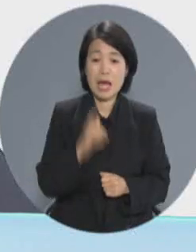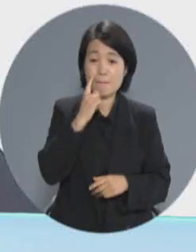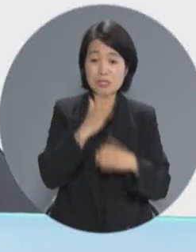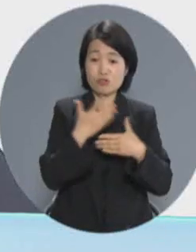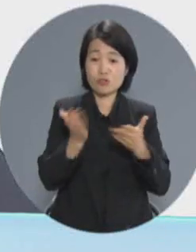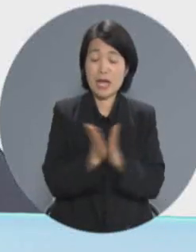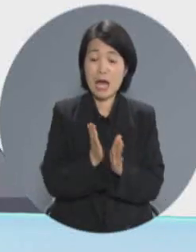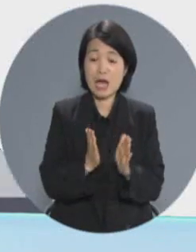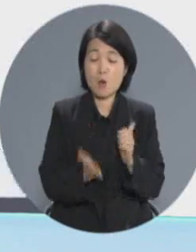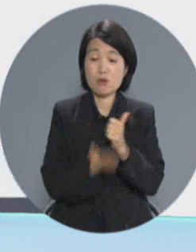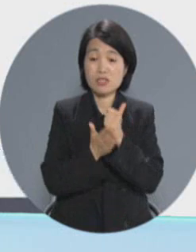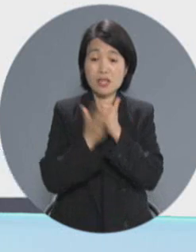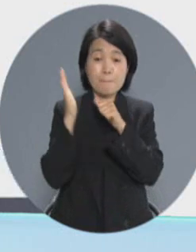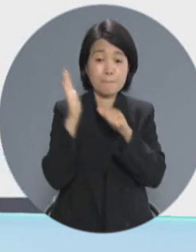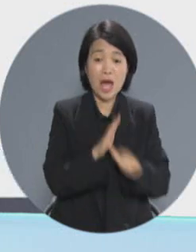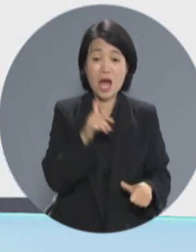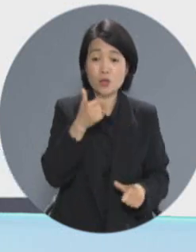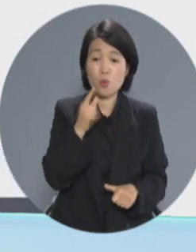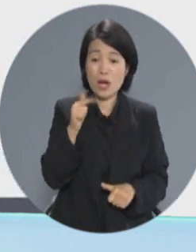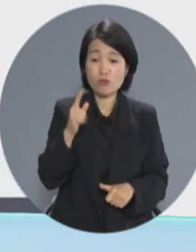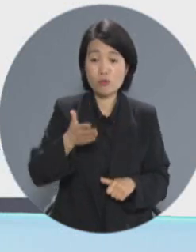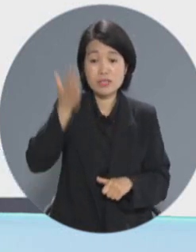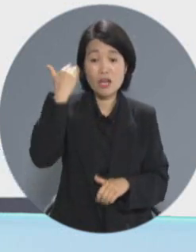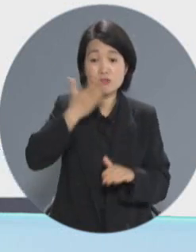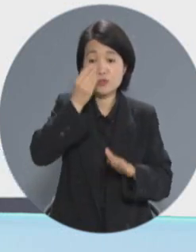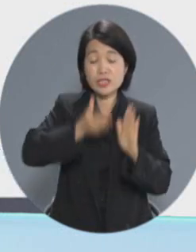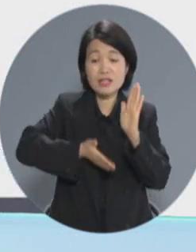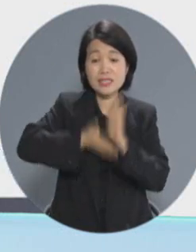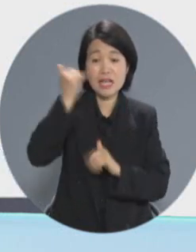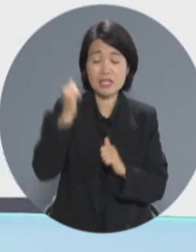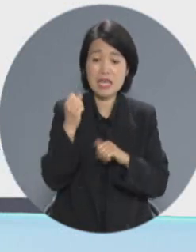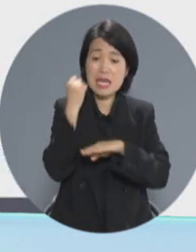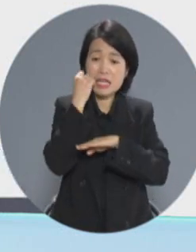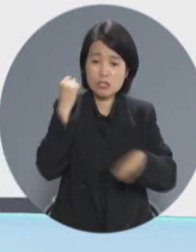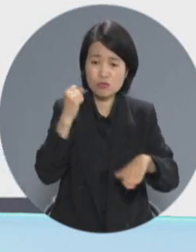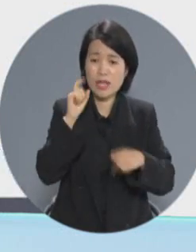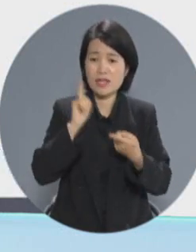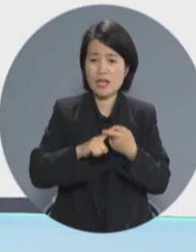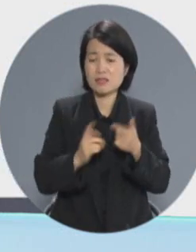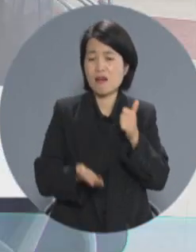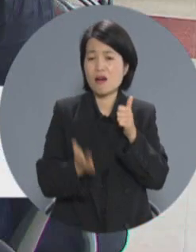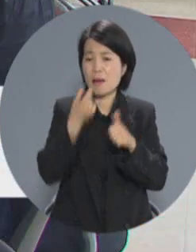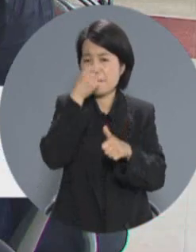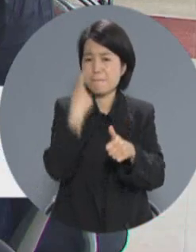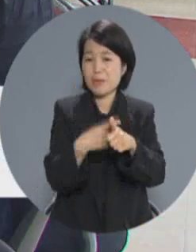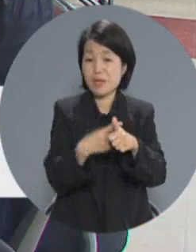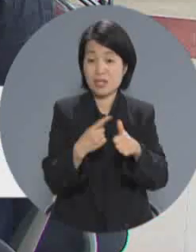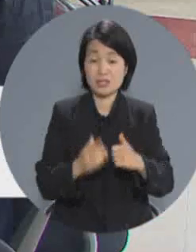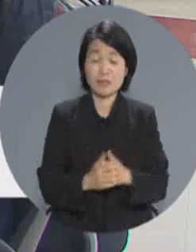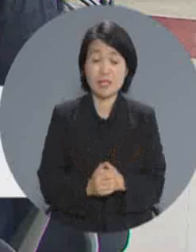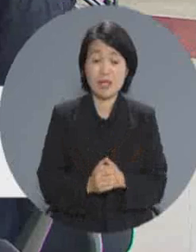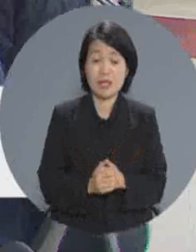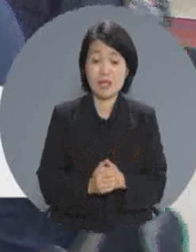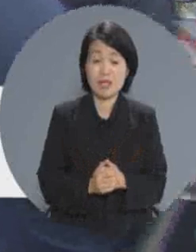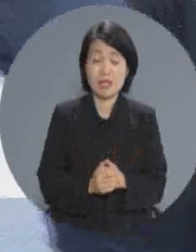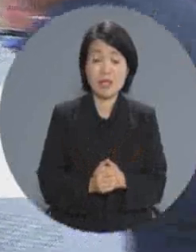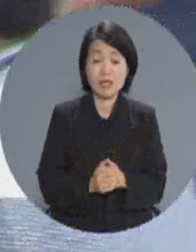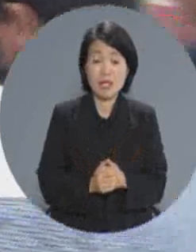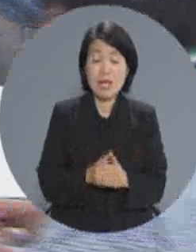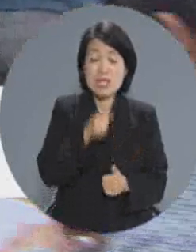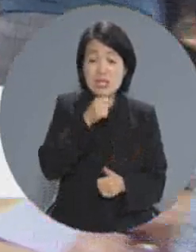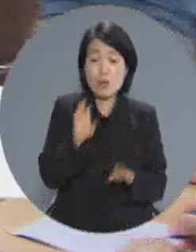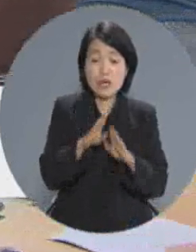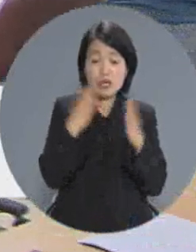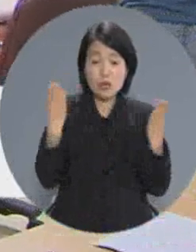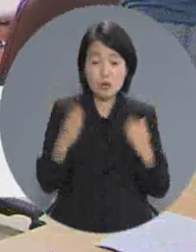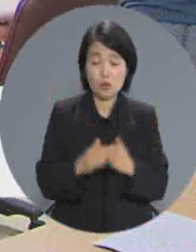민주당 공천심사에서 탈락한 노관규 전 순천시장이 공천 기준 등을 비판하고 나섰습니다. 노 전 시장은 오늘